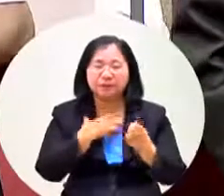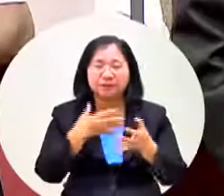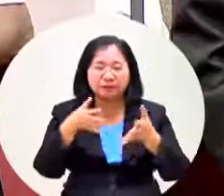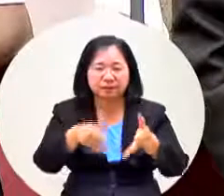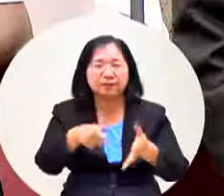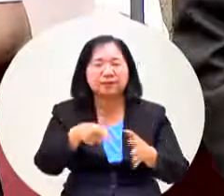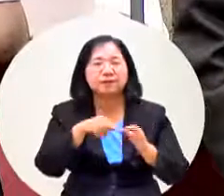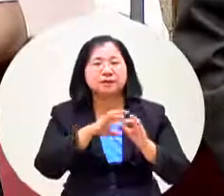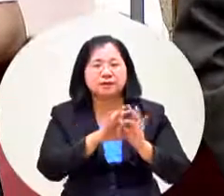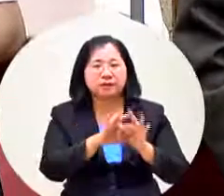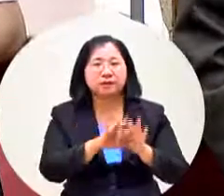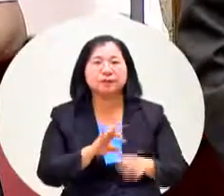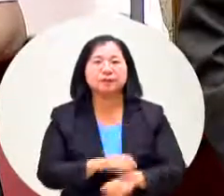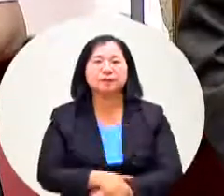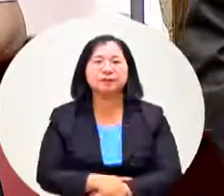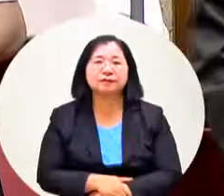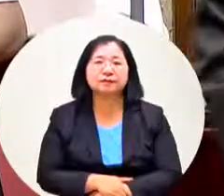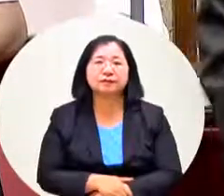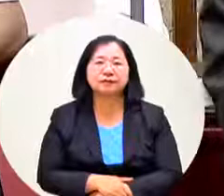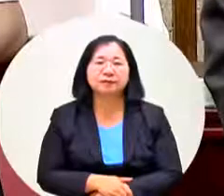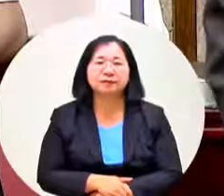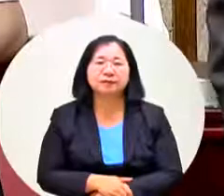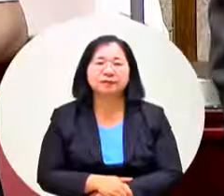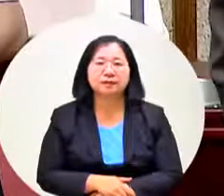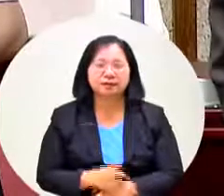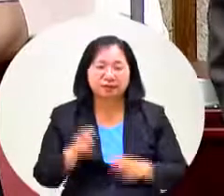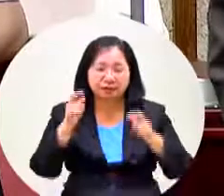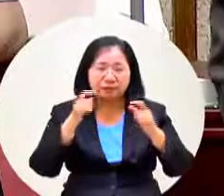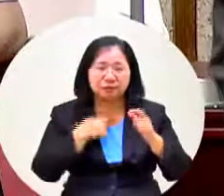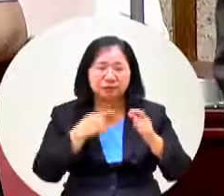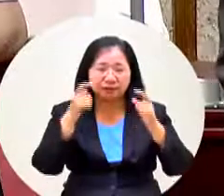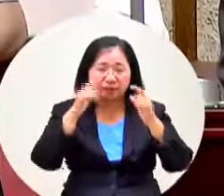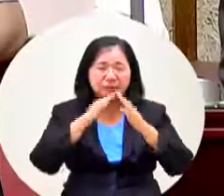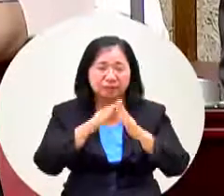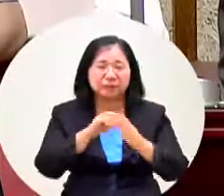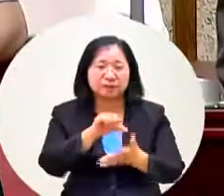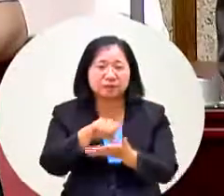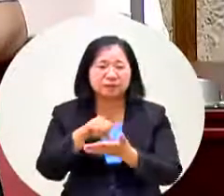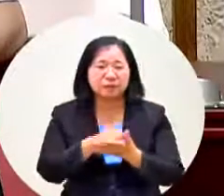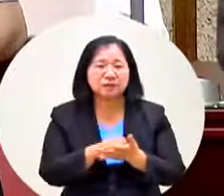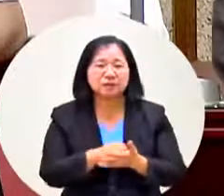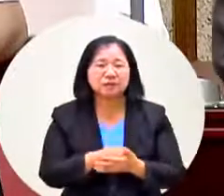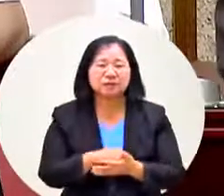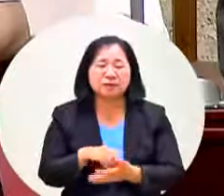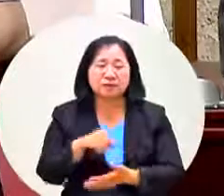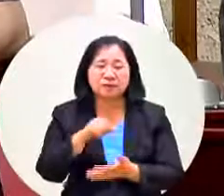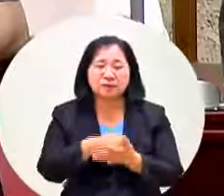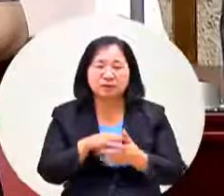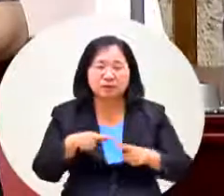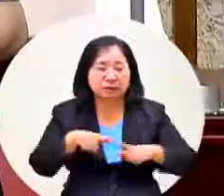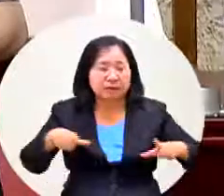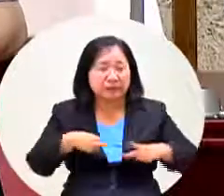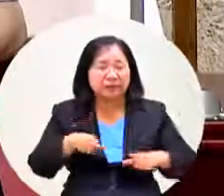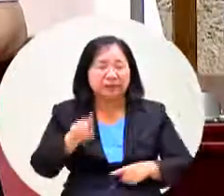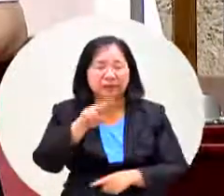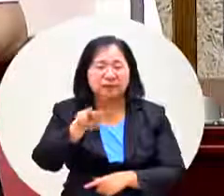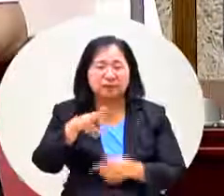好，谢谢议长，多谢黄议员对于咱这个金蕉哈，今年度的这个富邦保险的